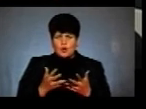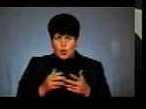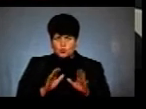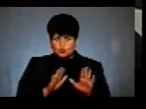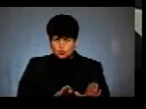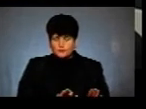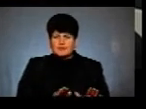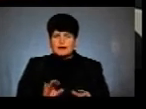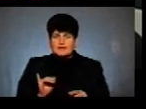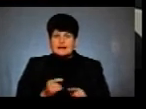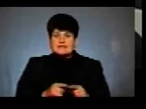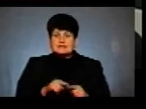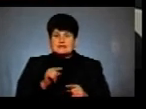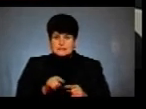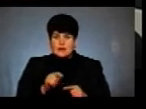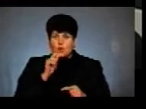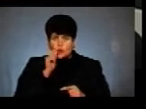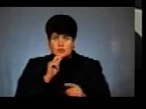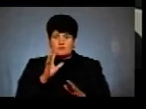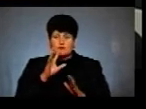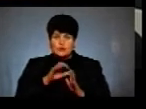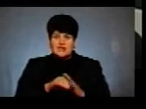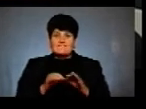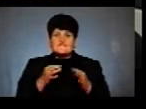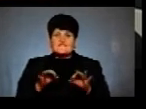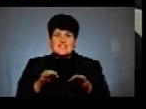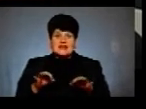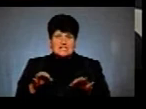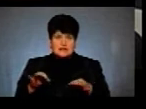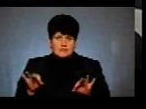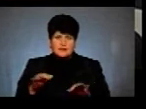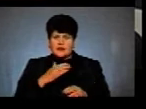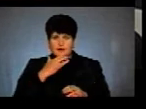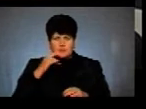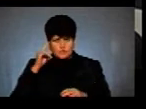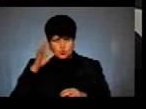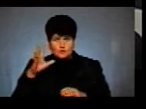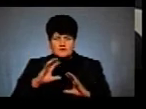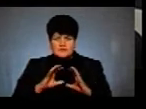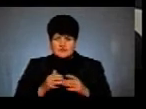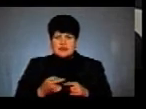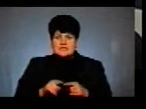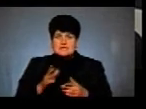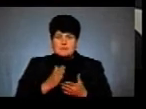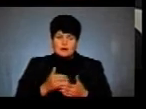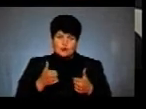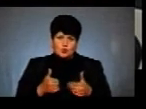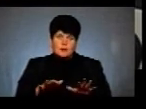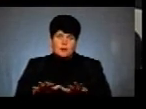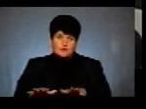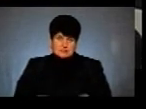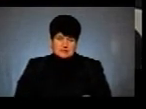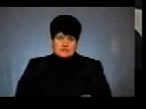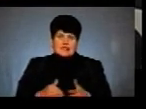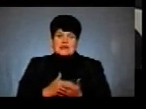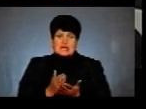і через це, а Україна тим паче, вона є країна вільна, вона країна, яка багато відома у світі, і через це ми маємо добрі позиції. Ну, і якість